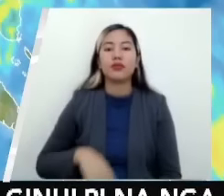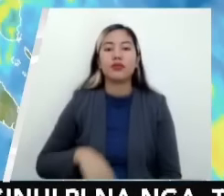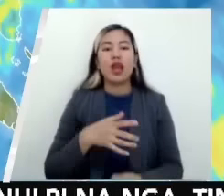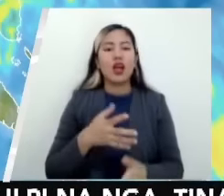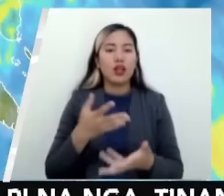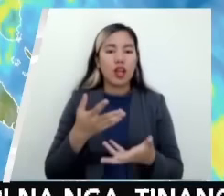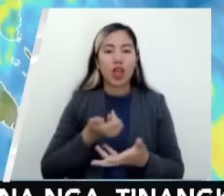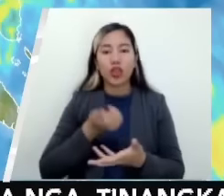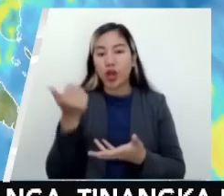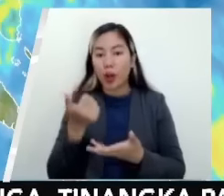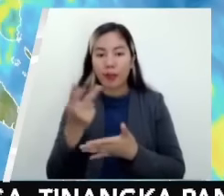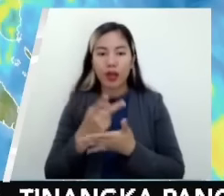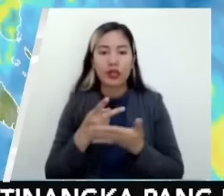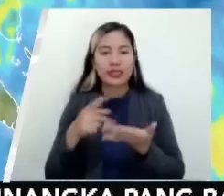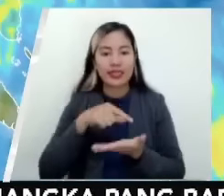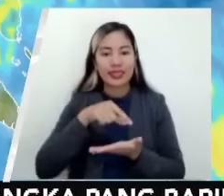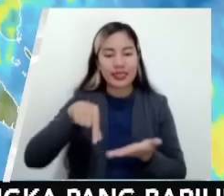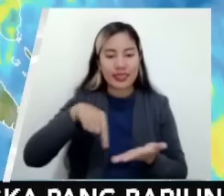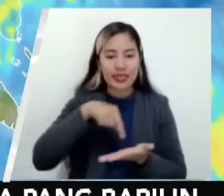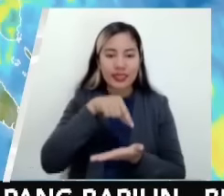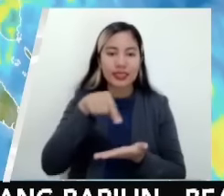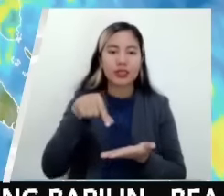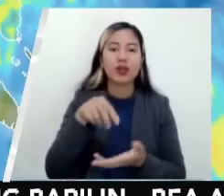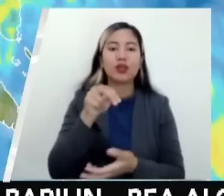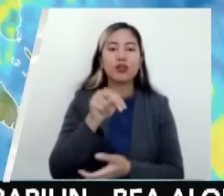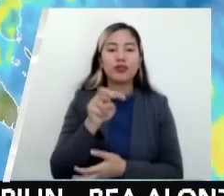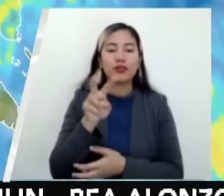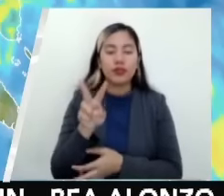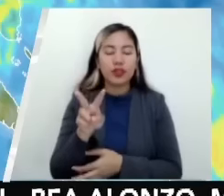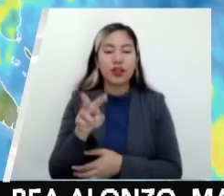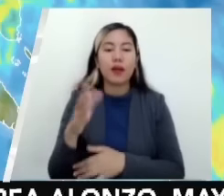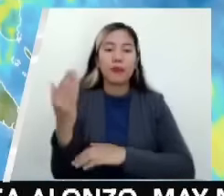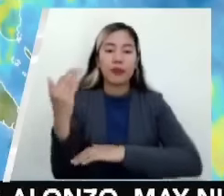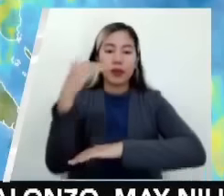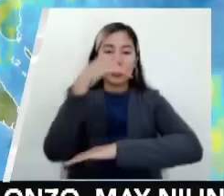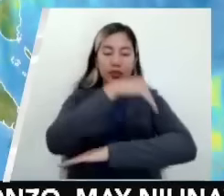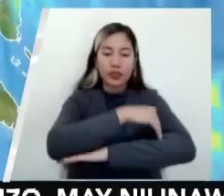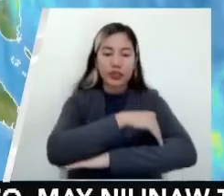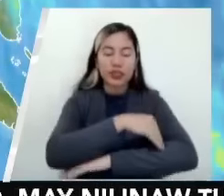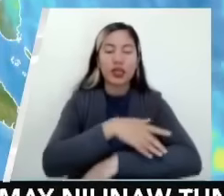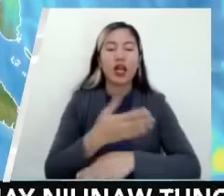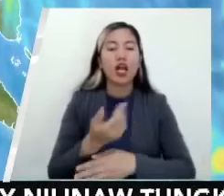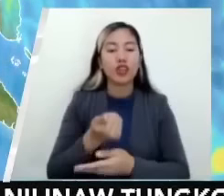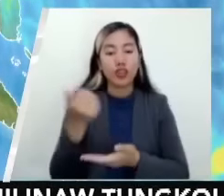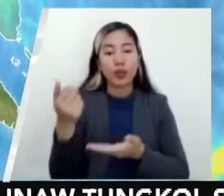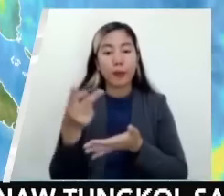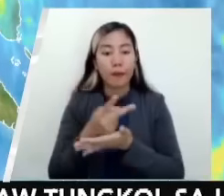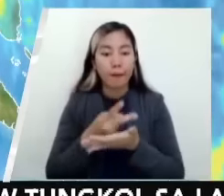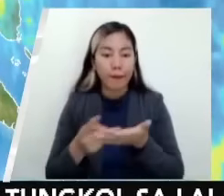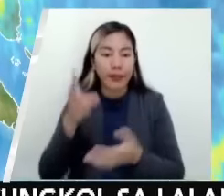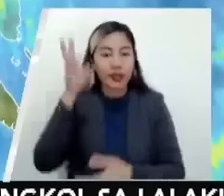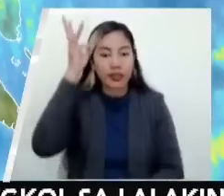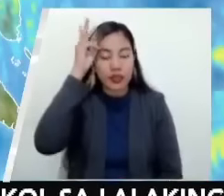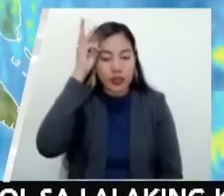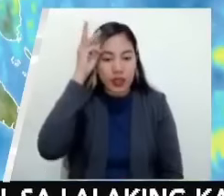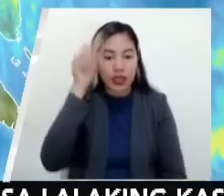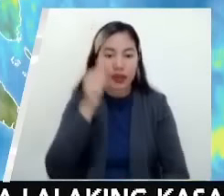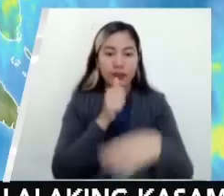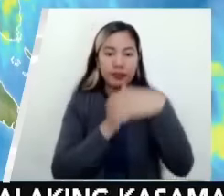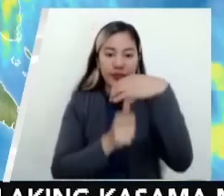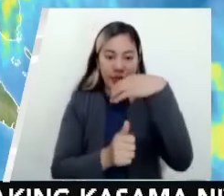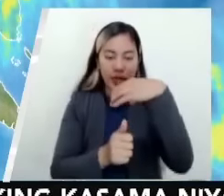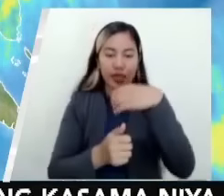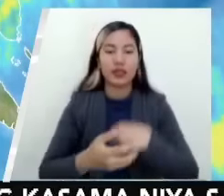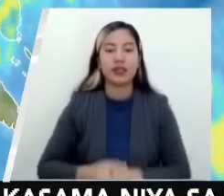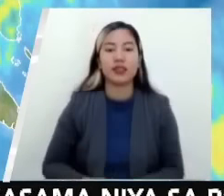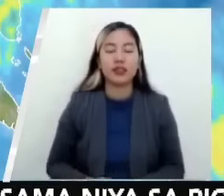Vizcaya, nalalabing bahagi ng Mountain Province, nalalabing bahagi ng Ifugao, nalalabing bahagi ng Abra,